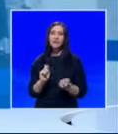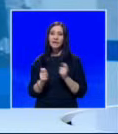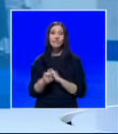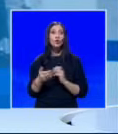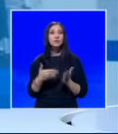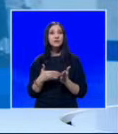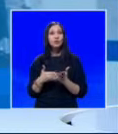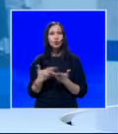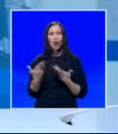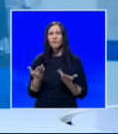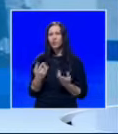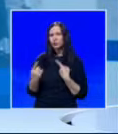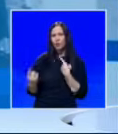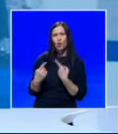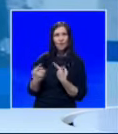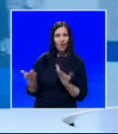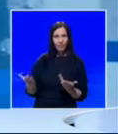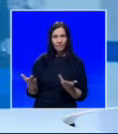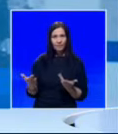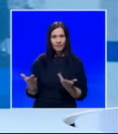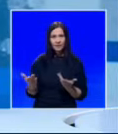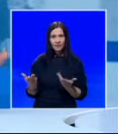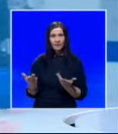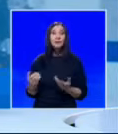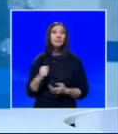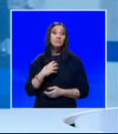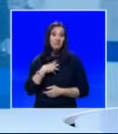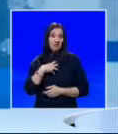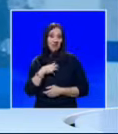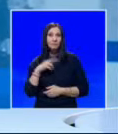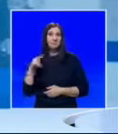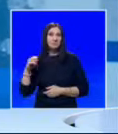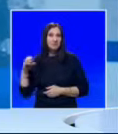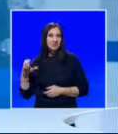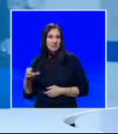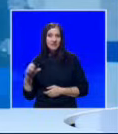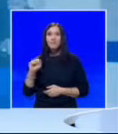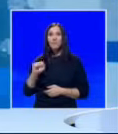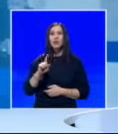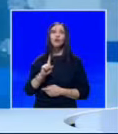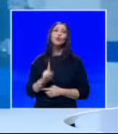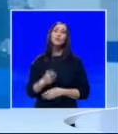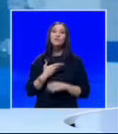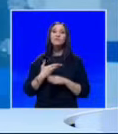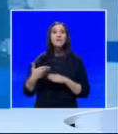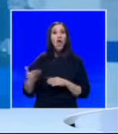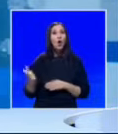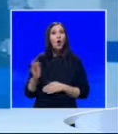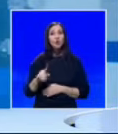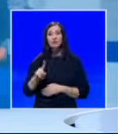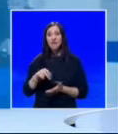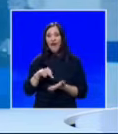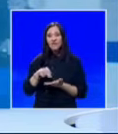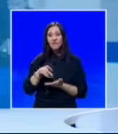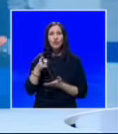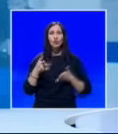реформи, защото каквото и да си говорим, и ГЕРБ, и ДПС са партии, които все още не са